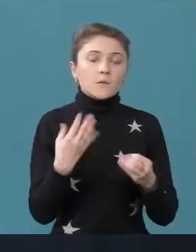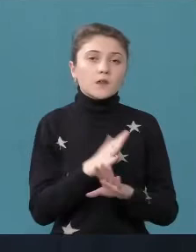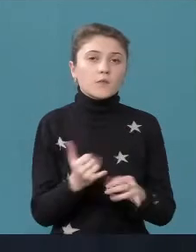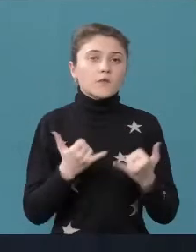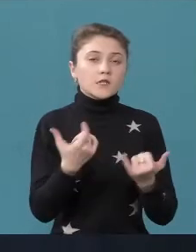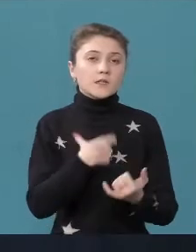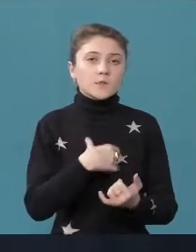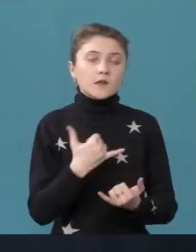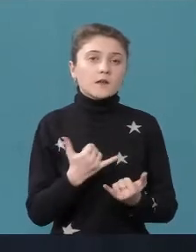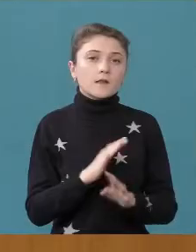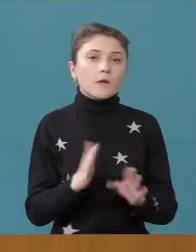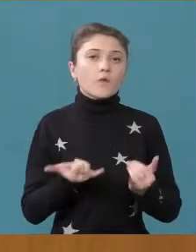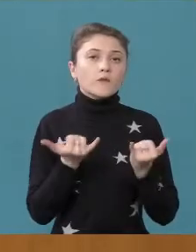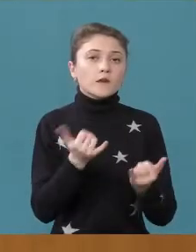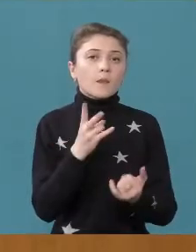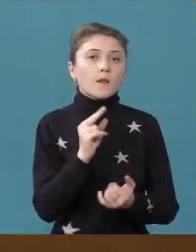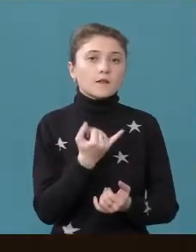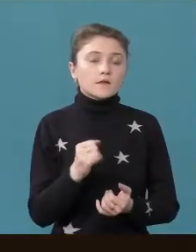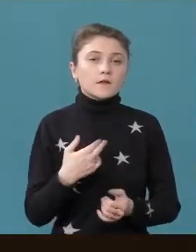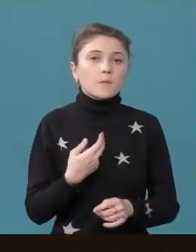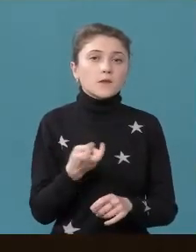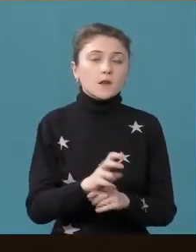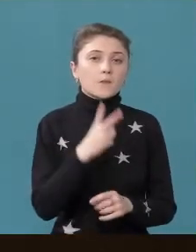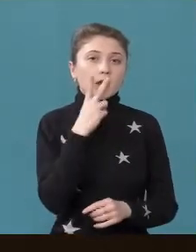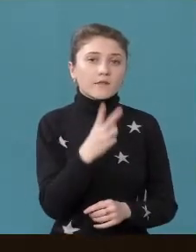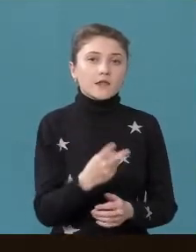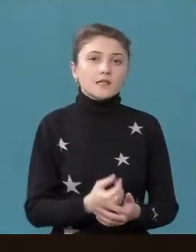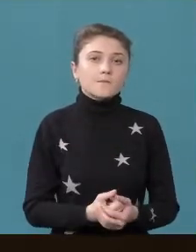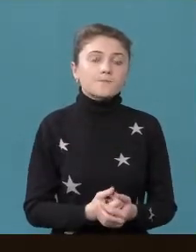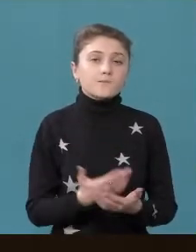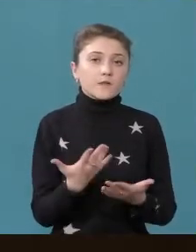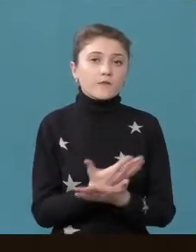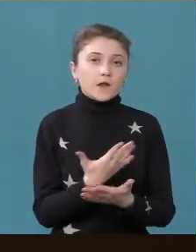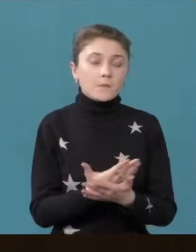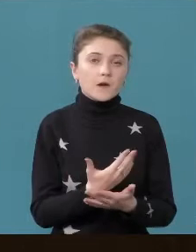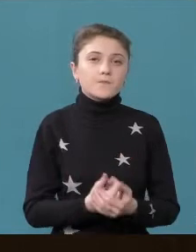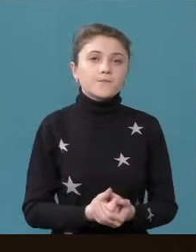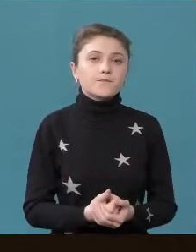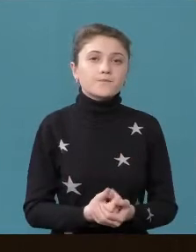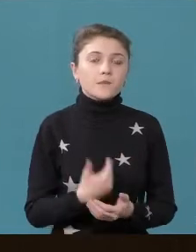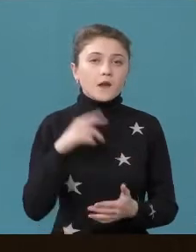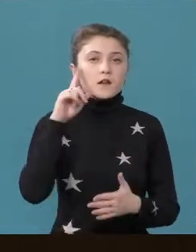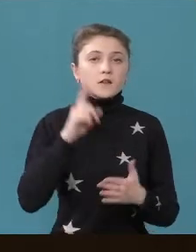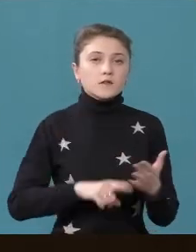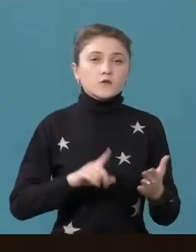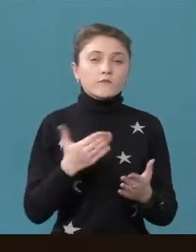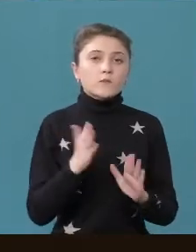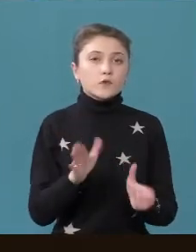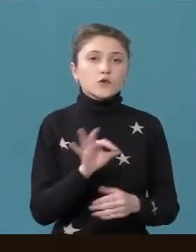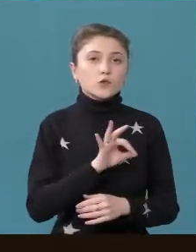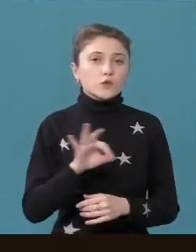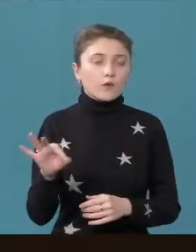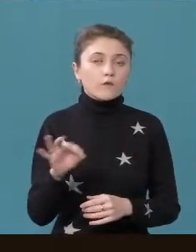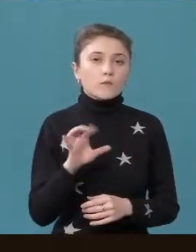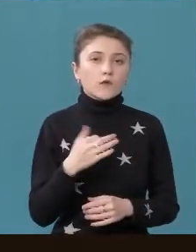неповажання нації, які вони очолюють. Я прийшла подивитися фільм документальний, і я сподіваюся, що він буде чудовий, тому що я